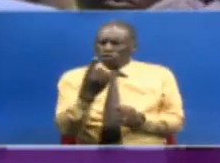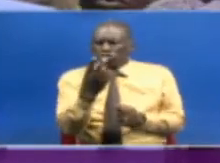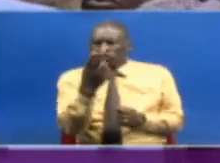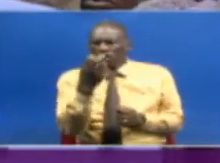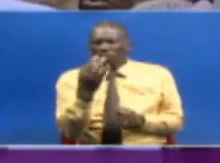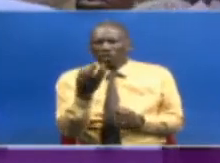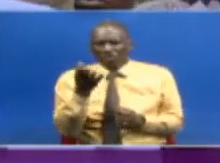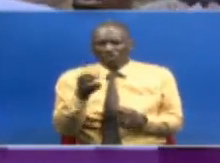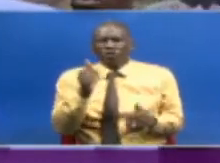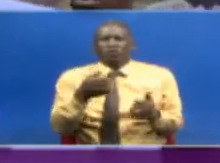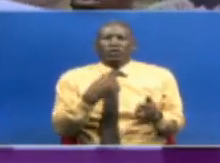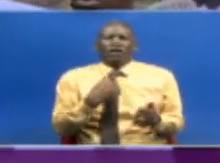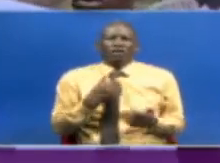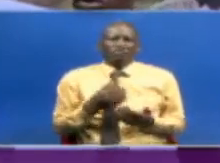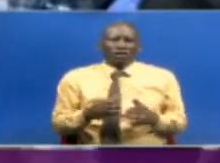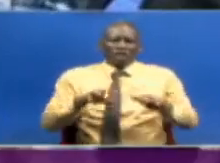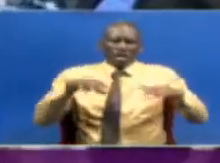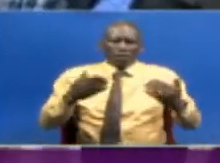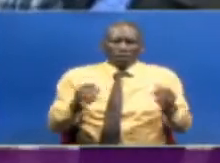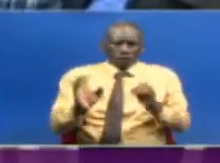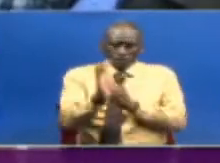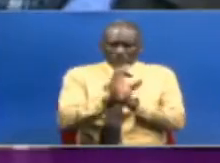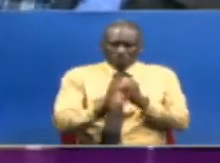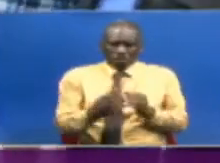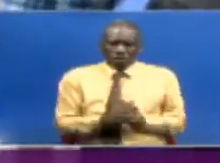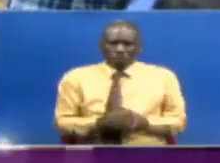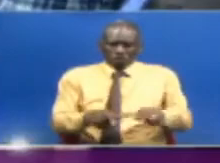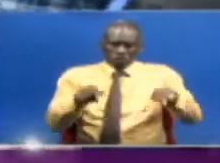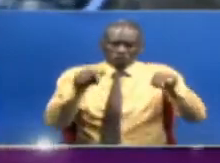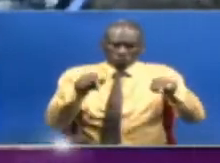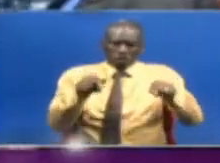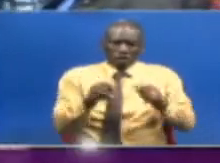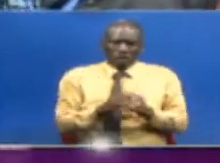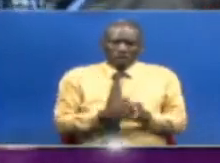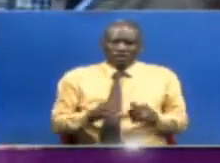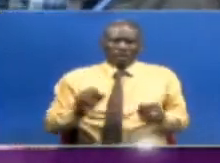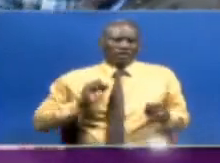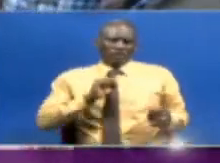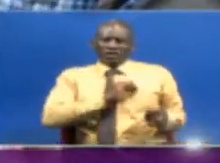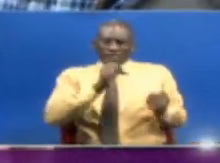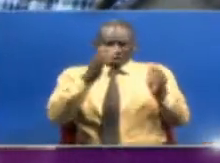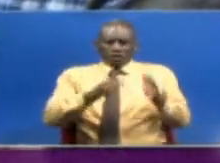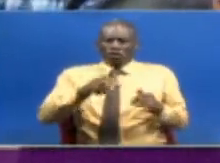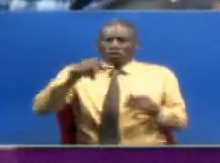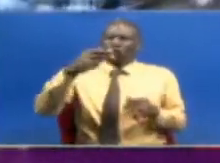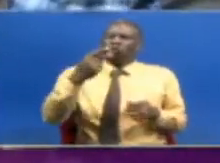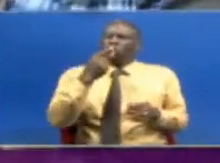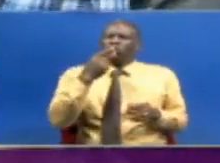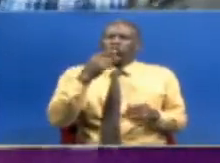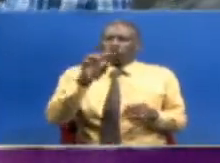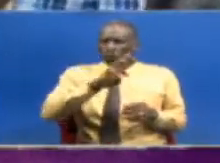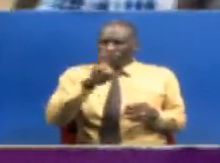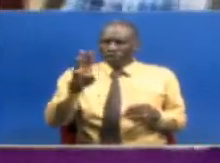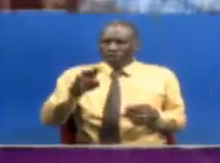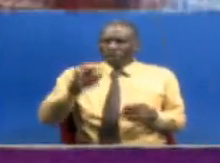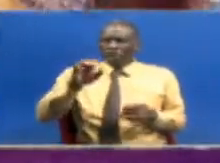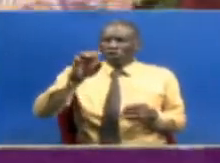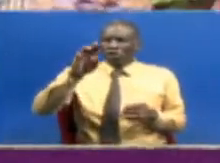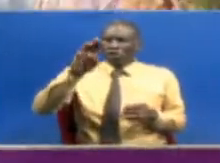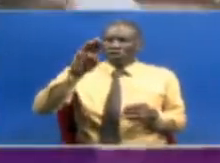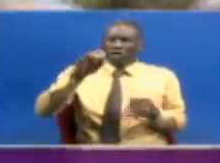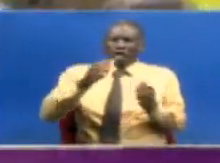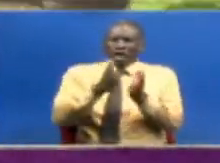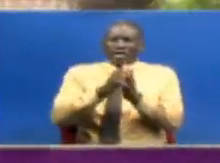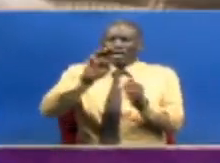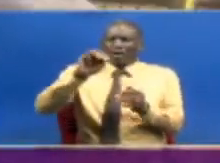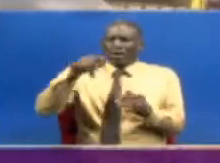nayo kuhusu nchi. Mapema hii leo Seneta wa Pokot Magharibi Julius Murgor, mbunge wa Sigor